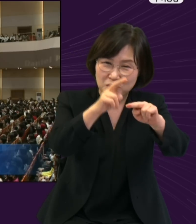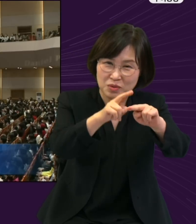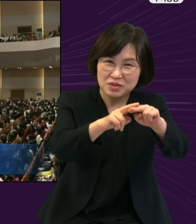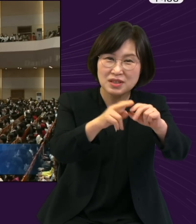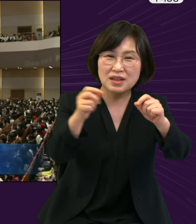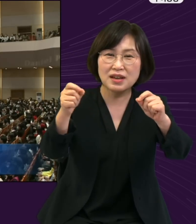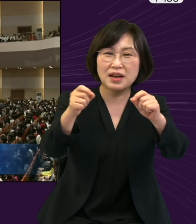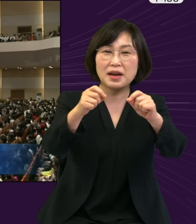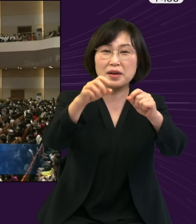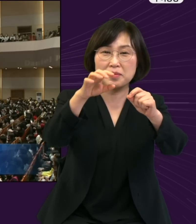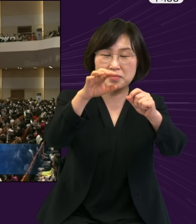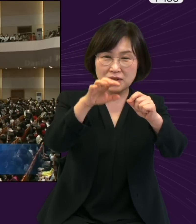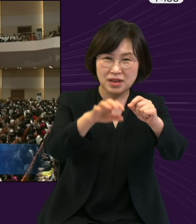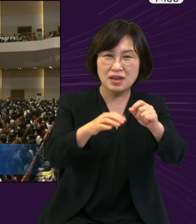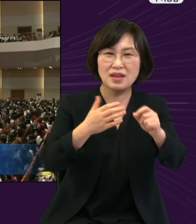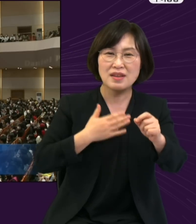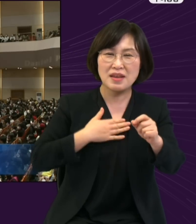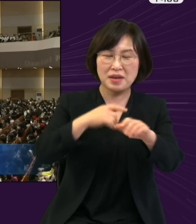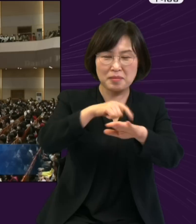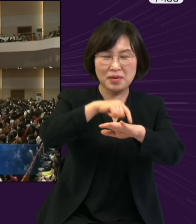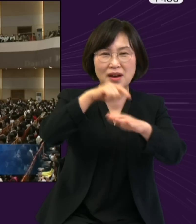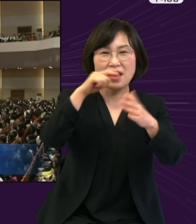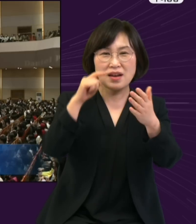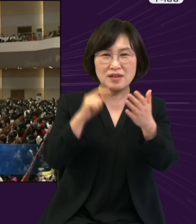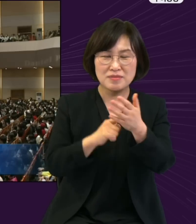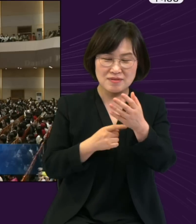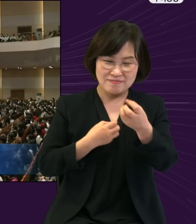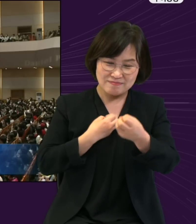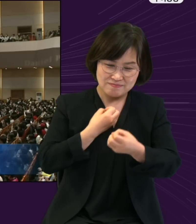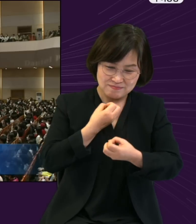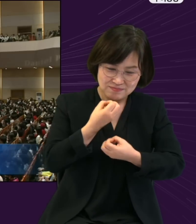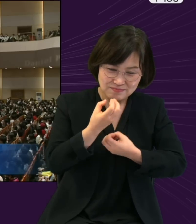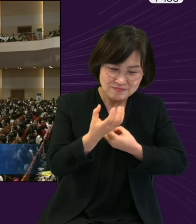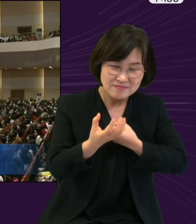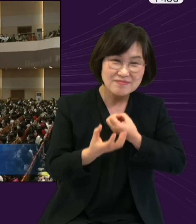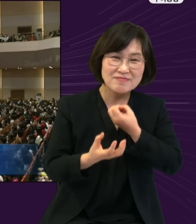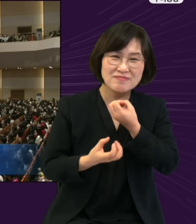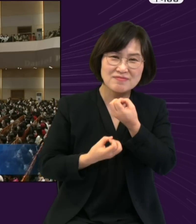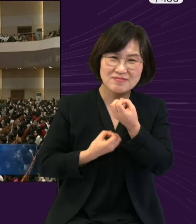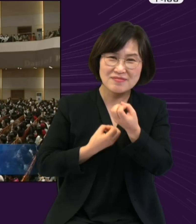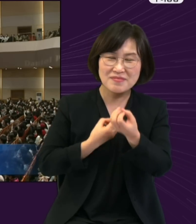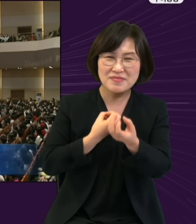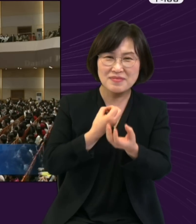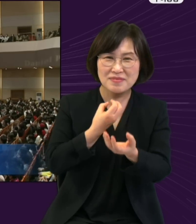앞에 내 마음을 쏟네. 모든